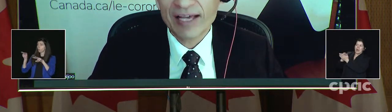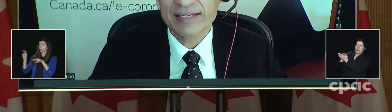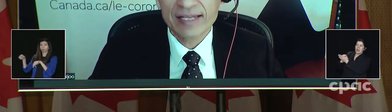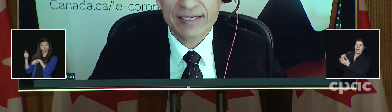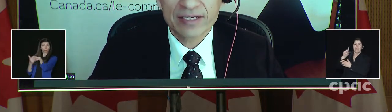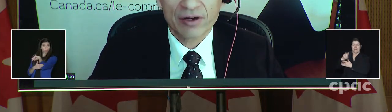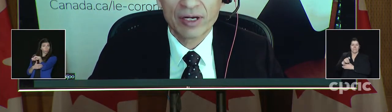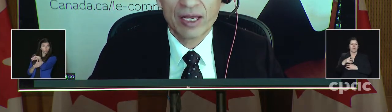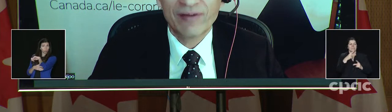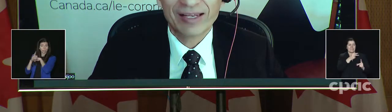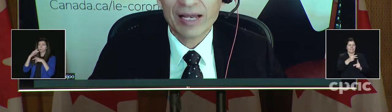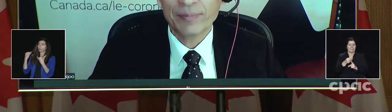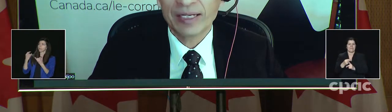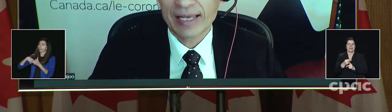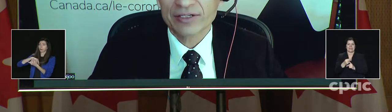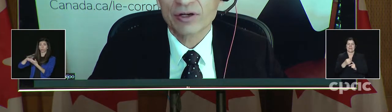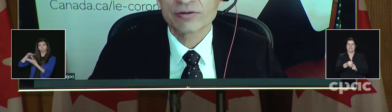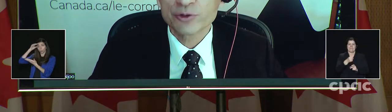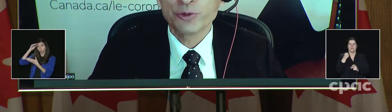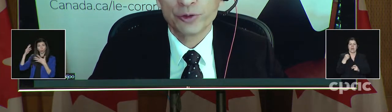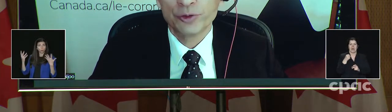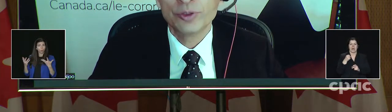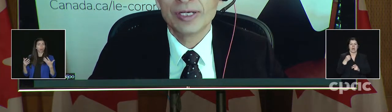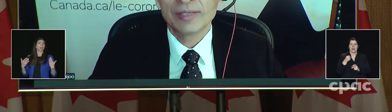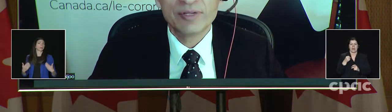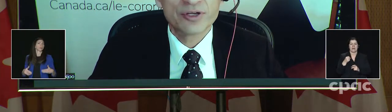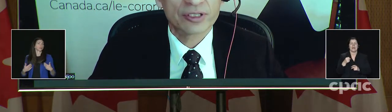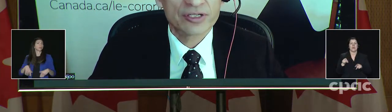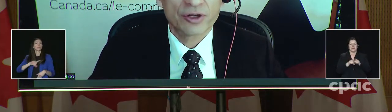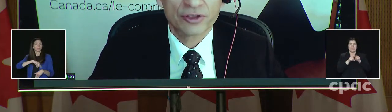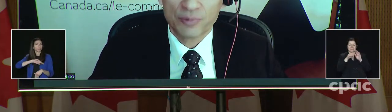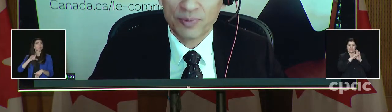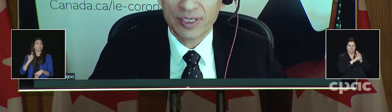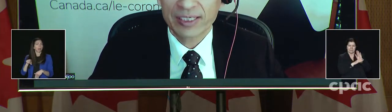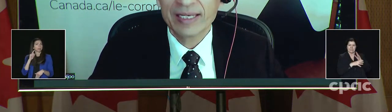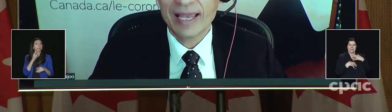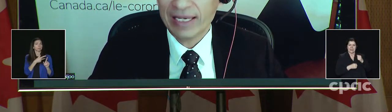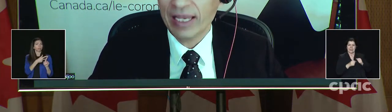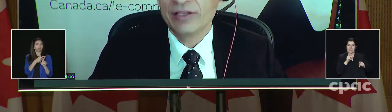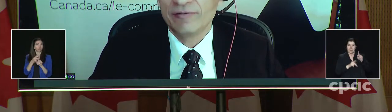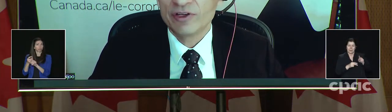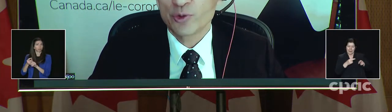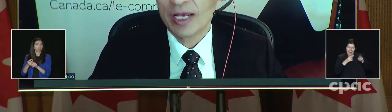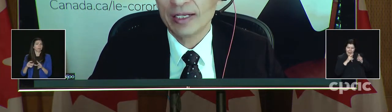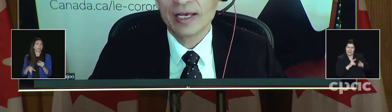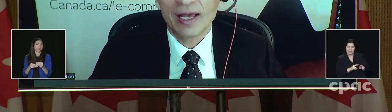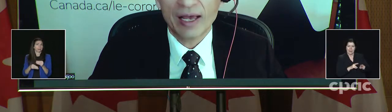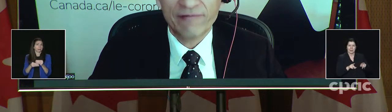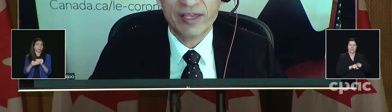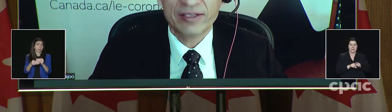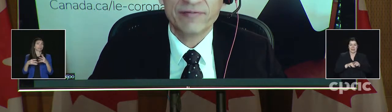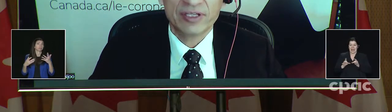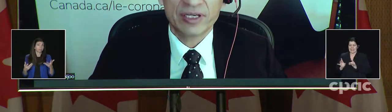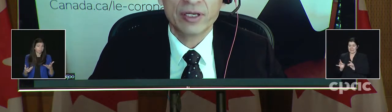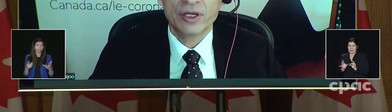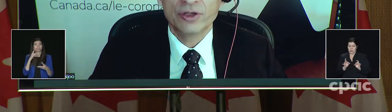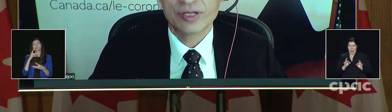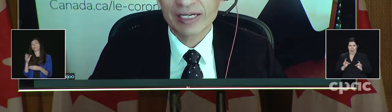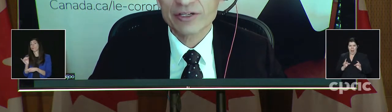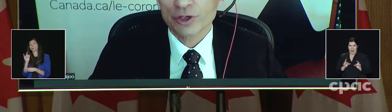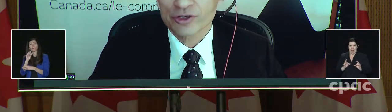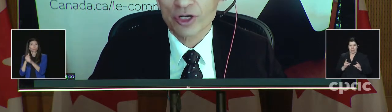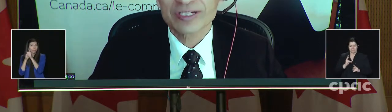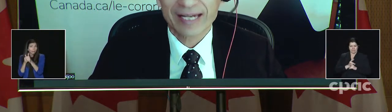la vaccination avec l'application soutenue des mesures de santé publique et individuelles afin d'éviter